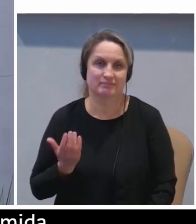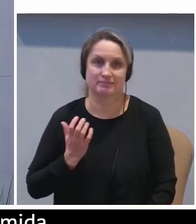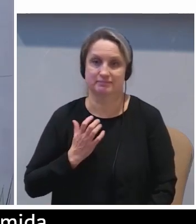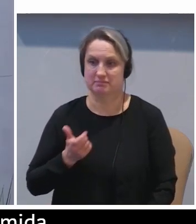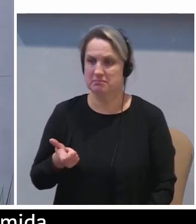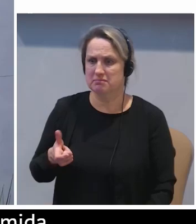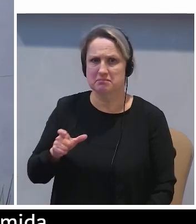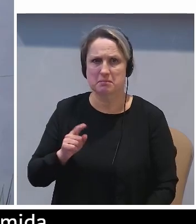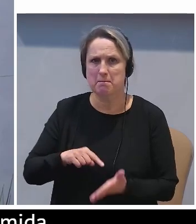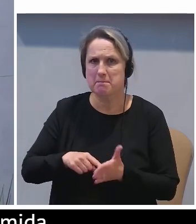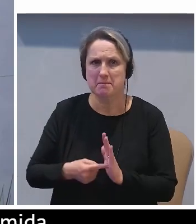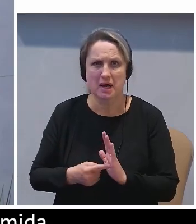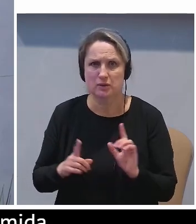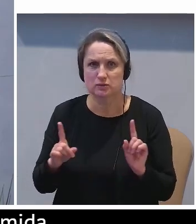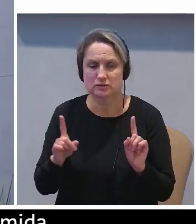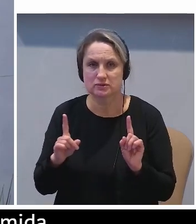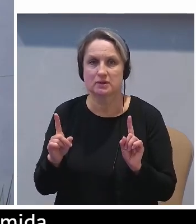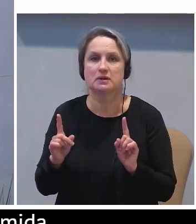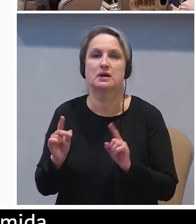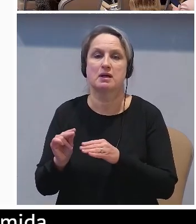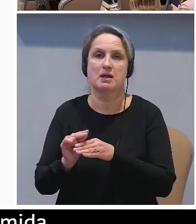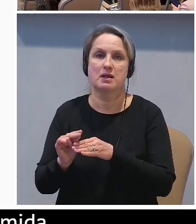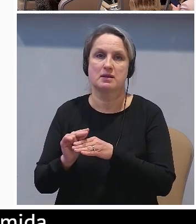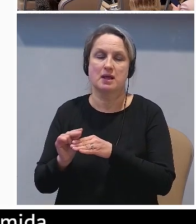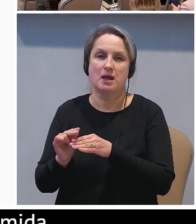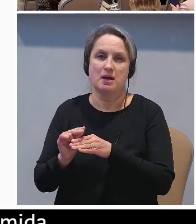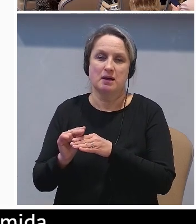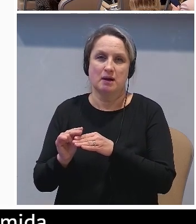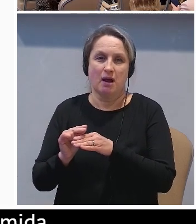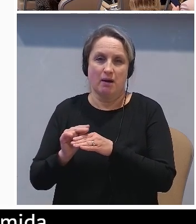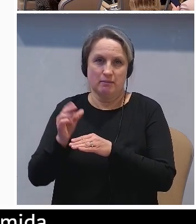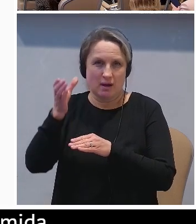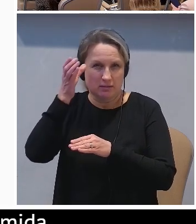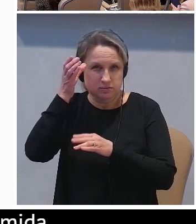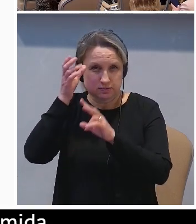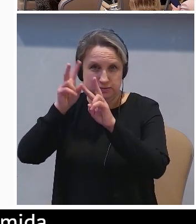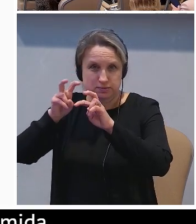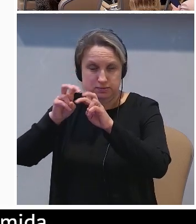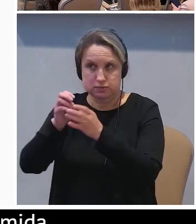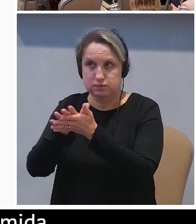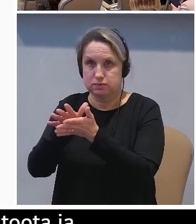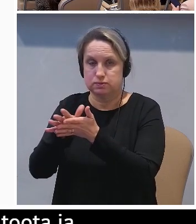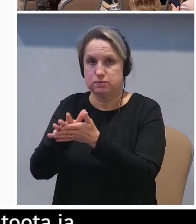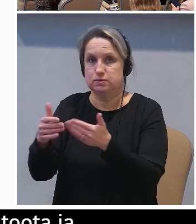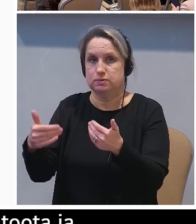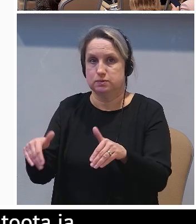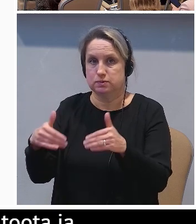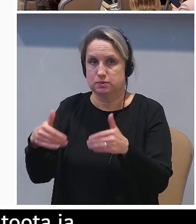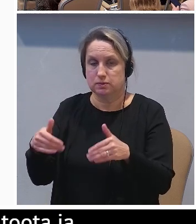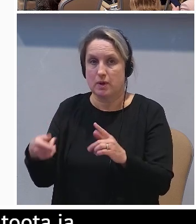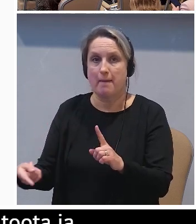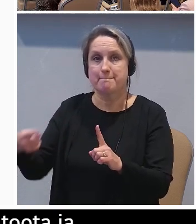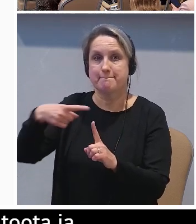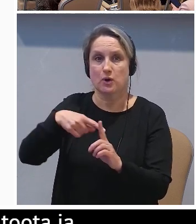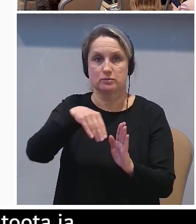Peamiselt on põhjuseks siin teraapia väljatöötamise kulukus ja regulatiivsed